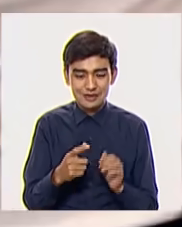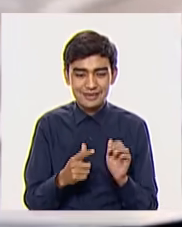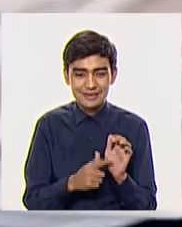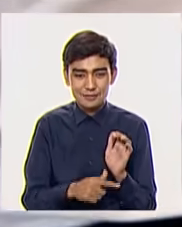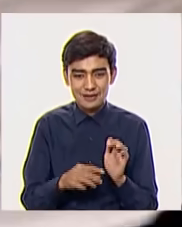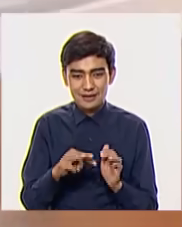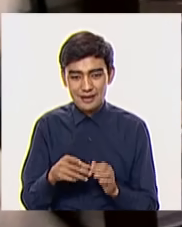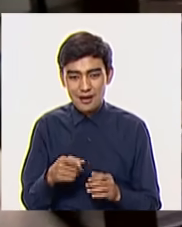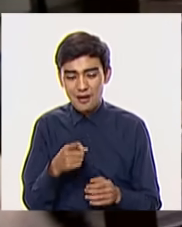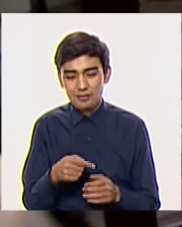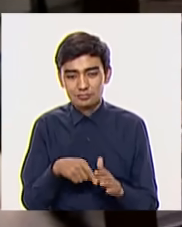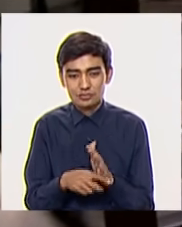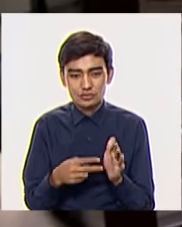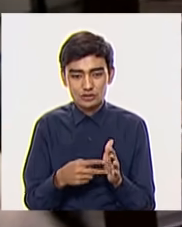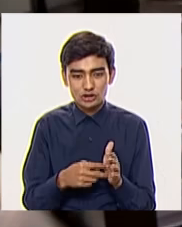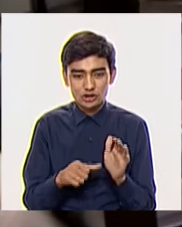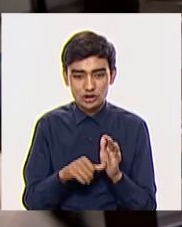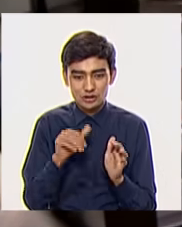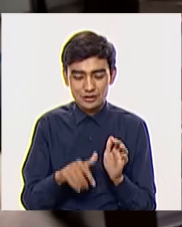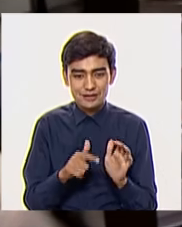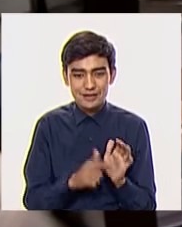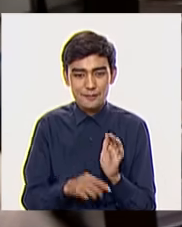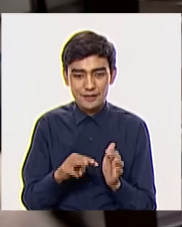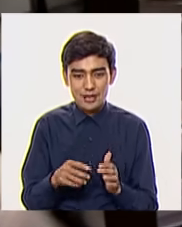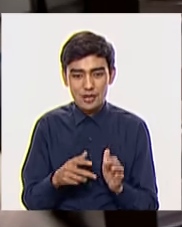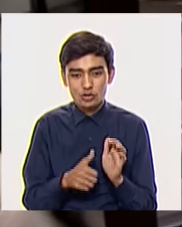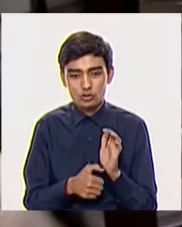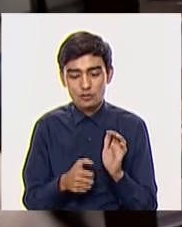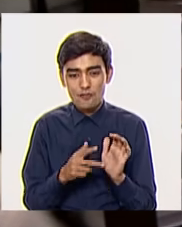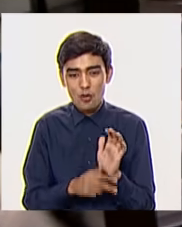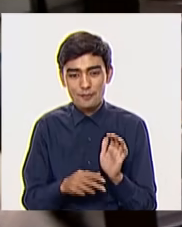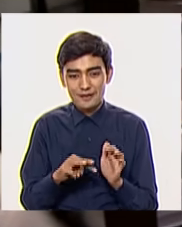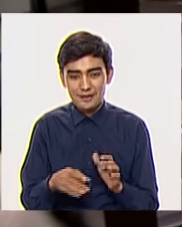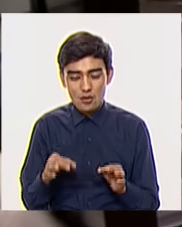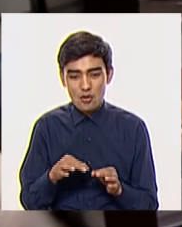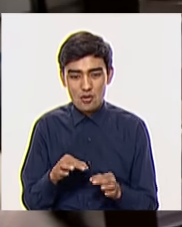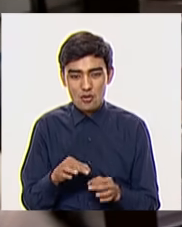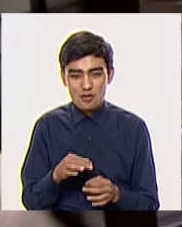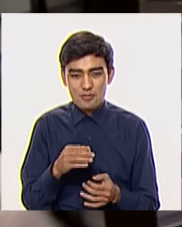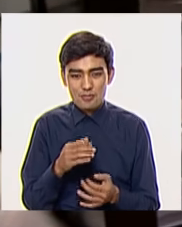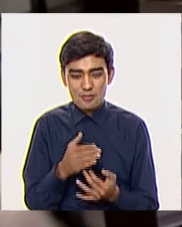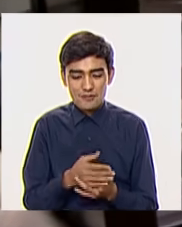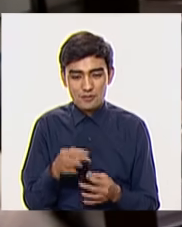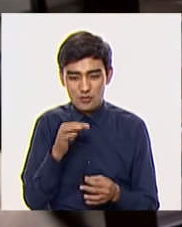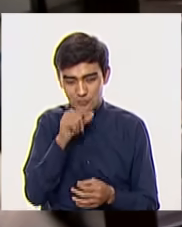килограмм. Оно обойдется в 6070 тенге. 680 тенге уйдет на полкило птичьего мяса.